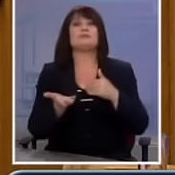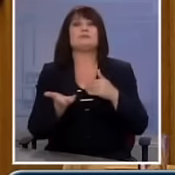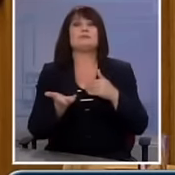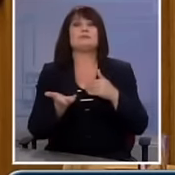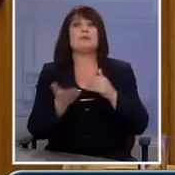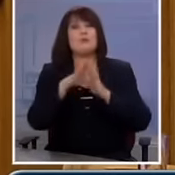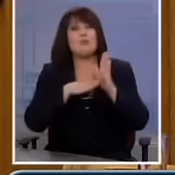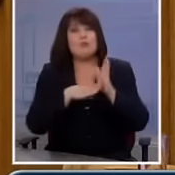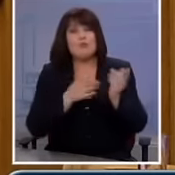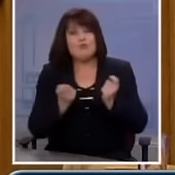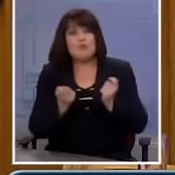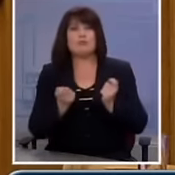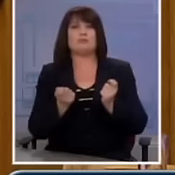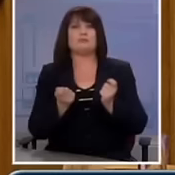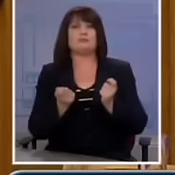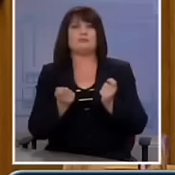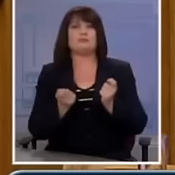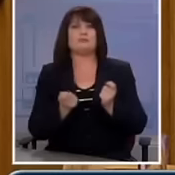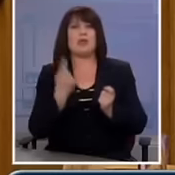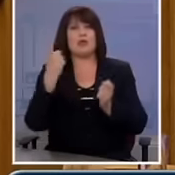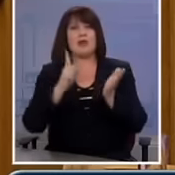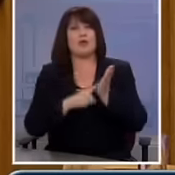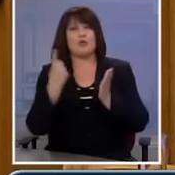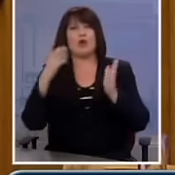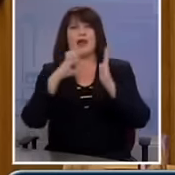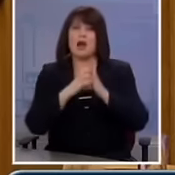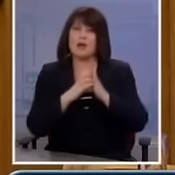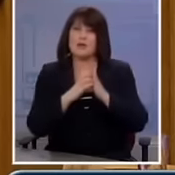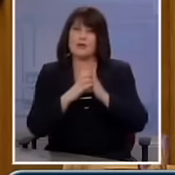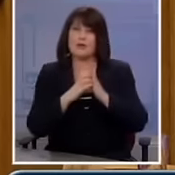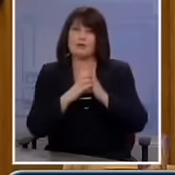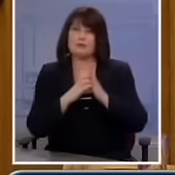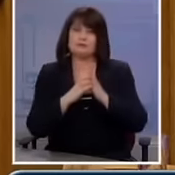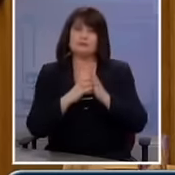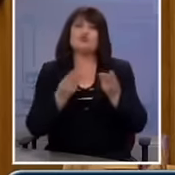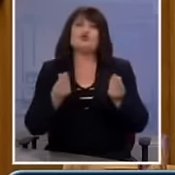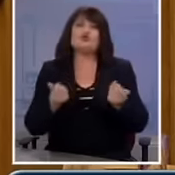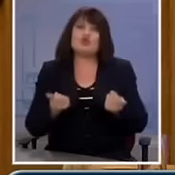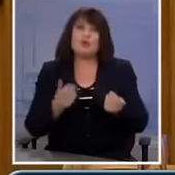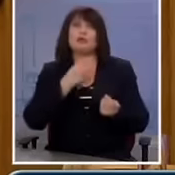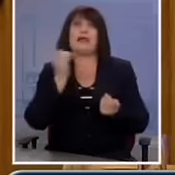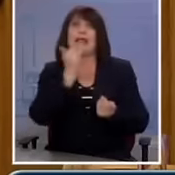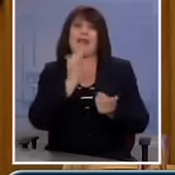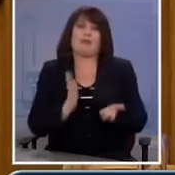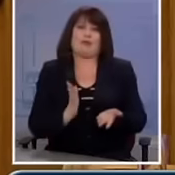μεσοπρόθεσμων προγραμμάτων σε ένα νόμο και σε ένα άρθρο, η προσφυγή σε μεθόδους κατεπήγοντος.